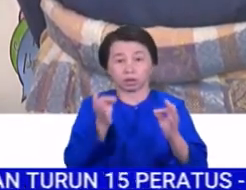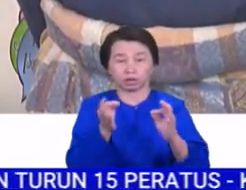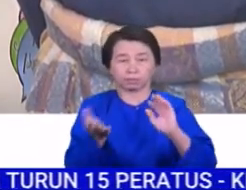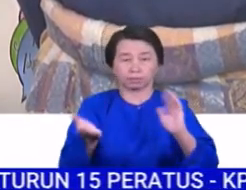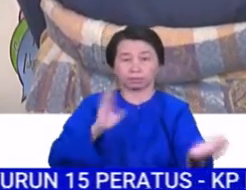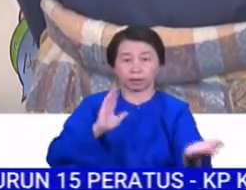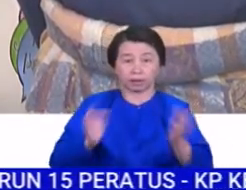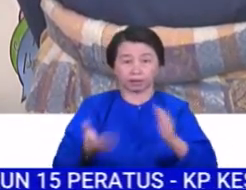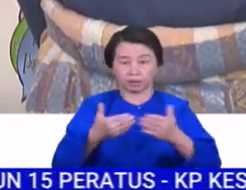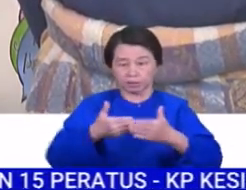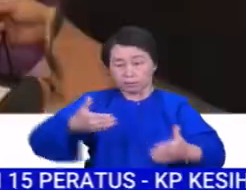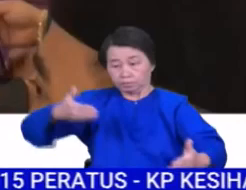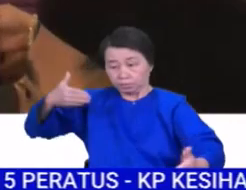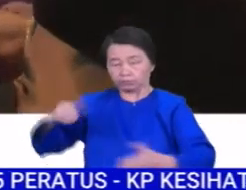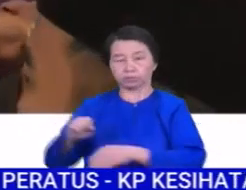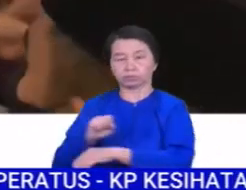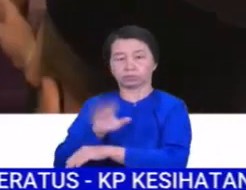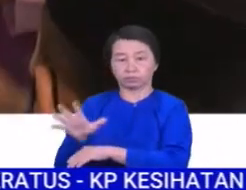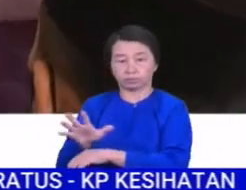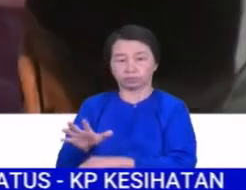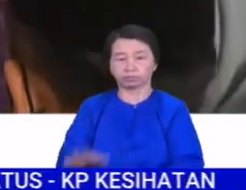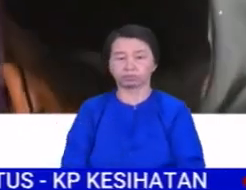bandingkan sebelum pandemik.